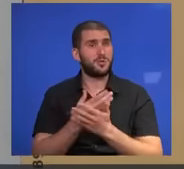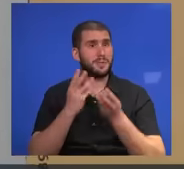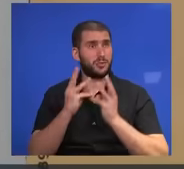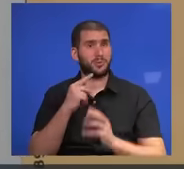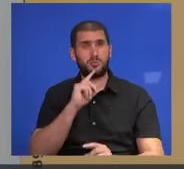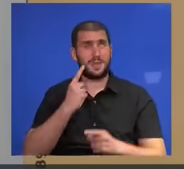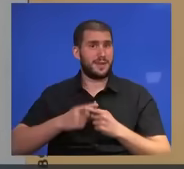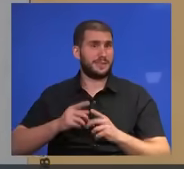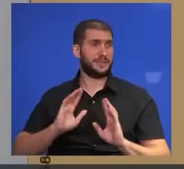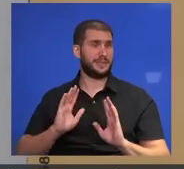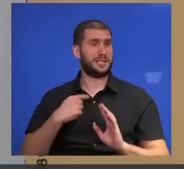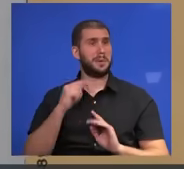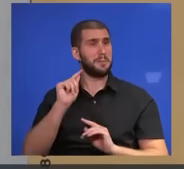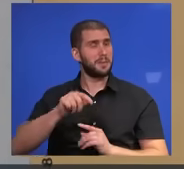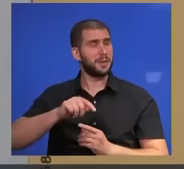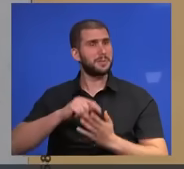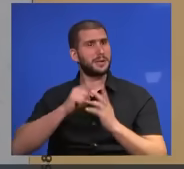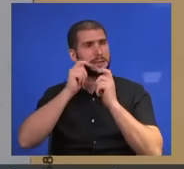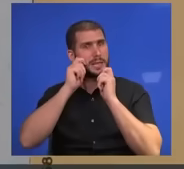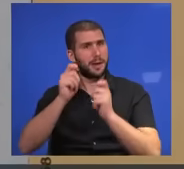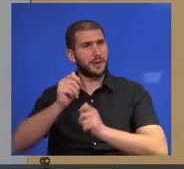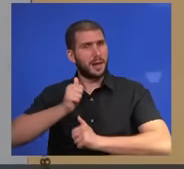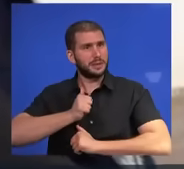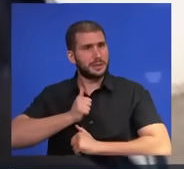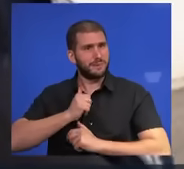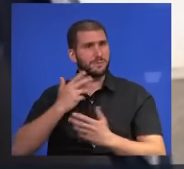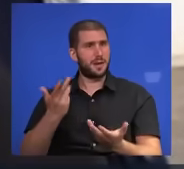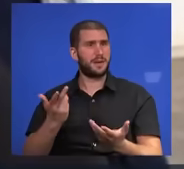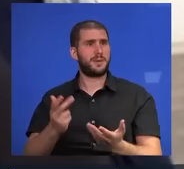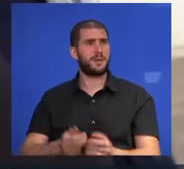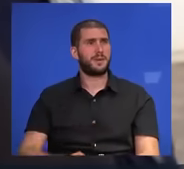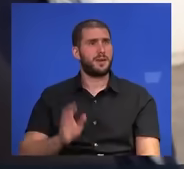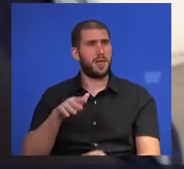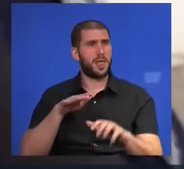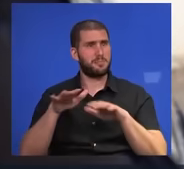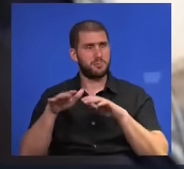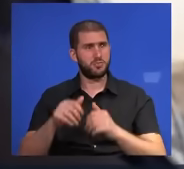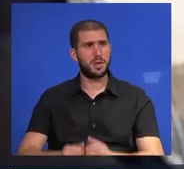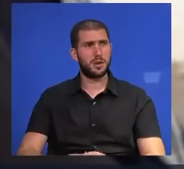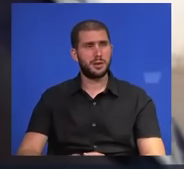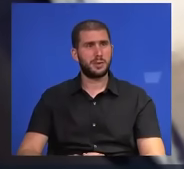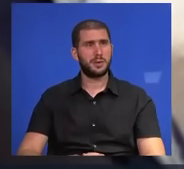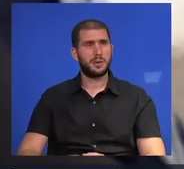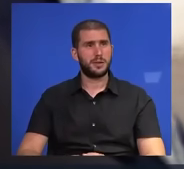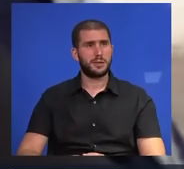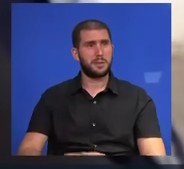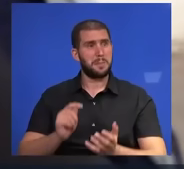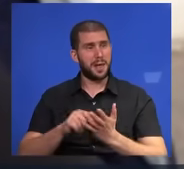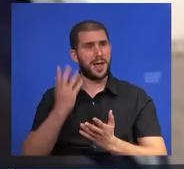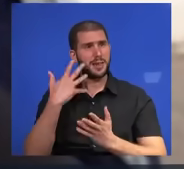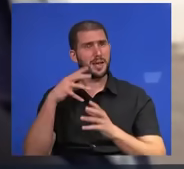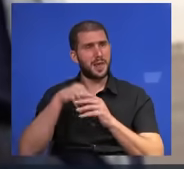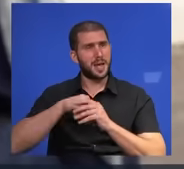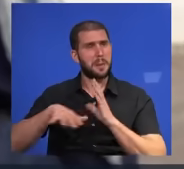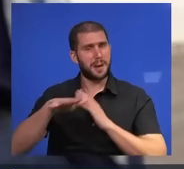ואני באתי לפה כי שמחתי על הצבא, על הממשלה, ובגלל שהייתי חלק מהמערכת בזמן